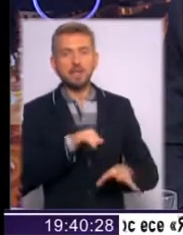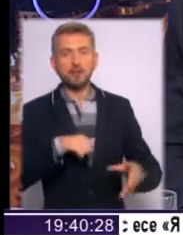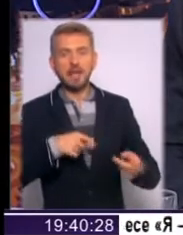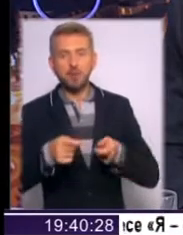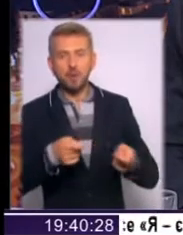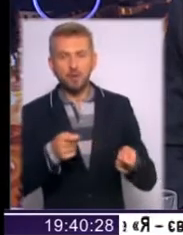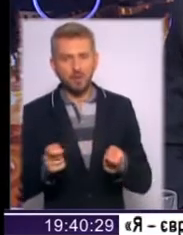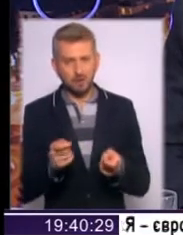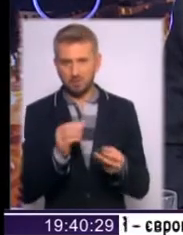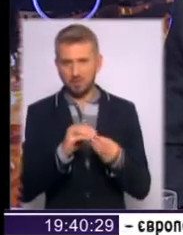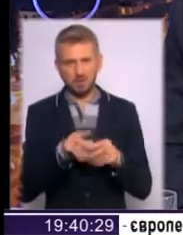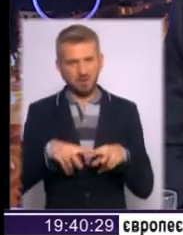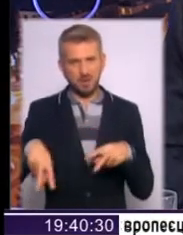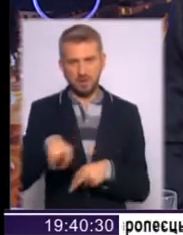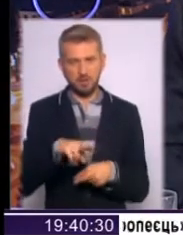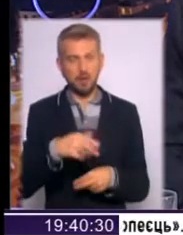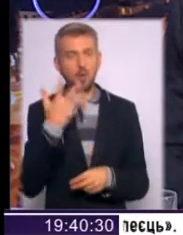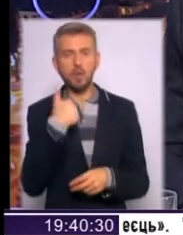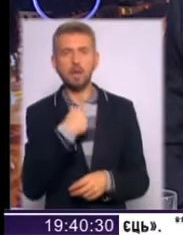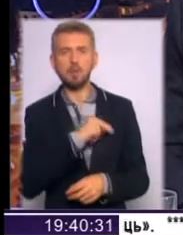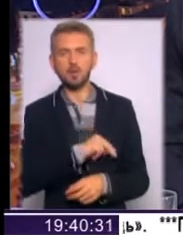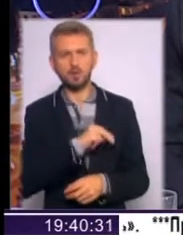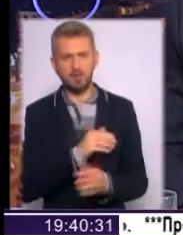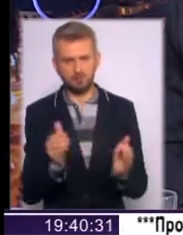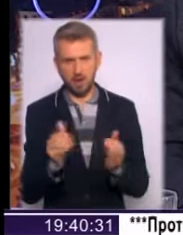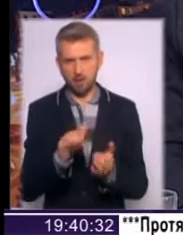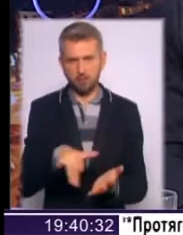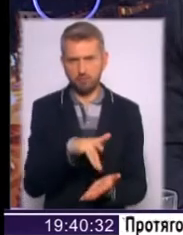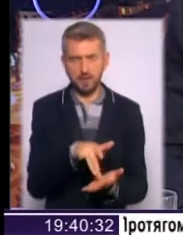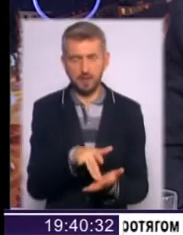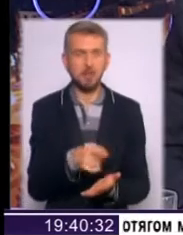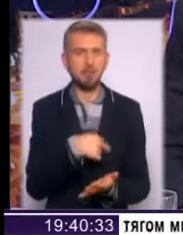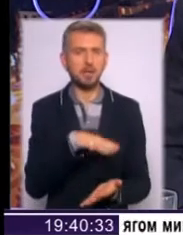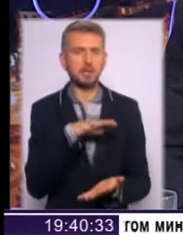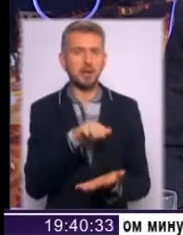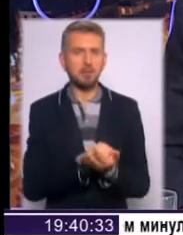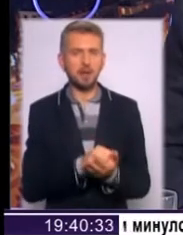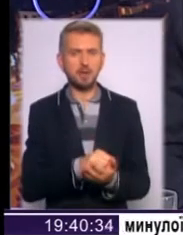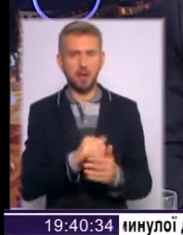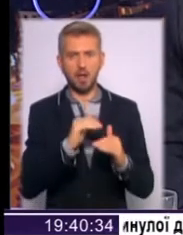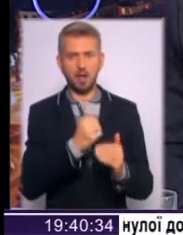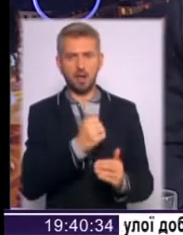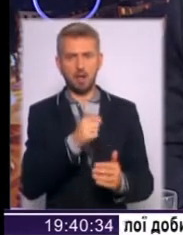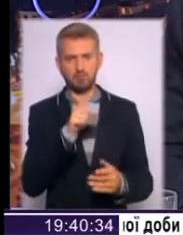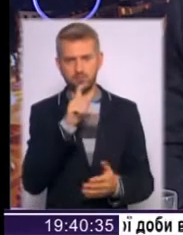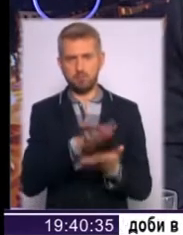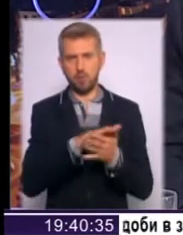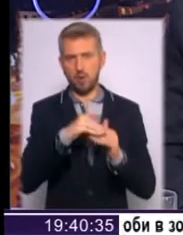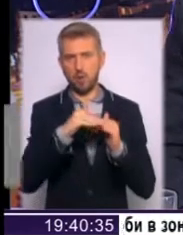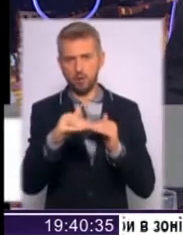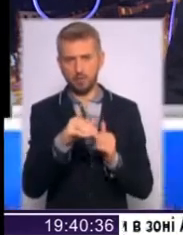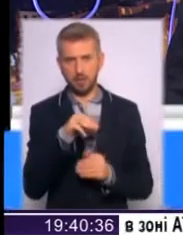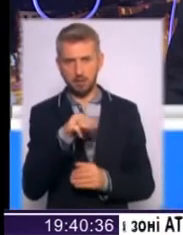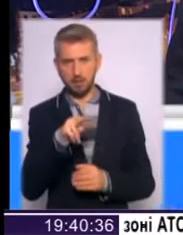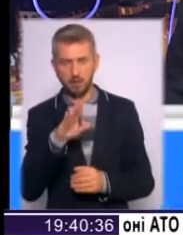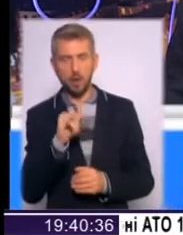самоврядування ідентична. Я ще коли працював в невеликому місті, ми займалися полігонами ТПВ. Так. Ну, по-перше, у Львова не